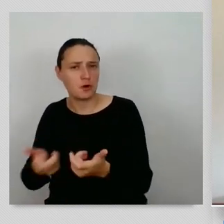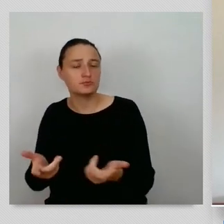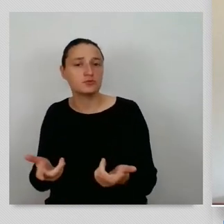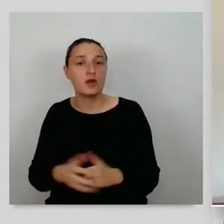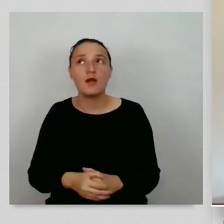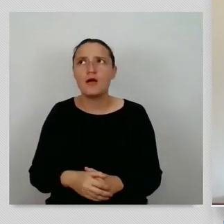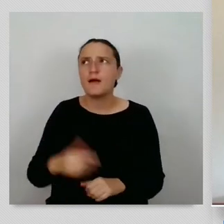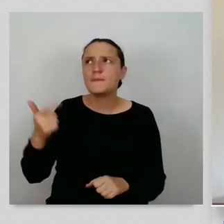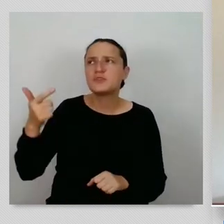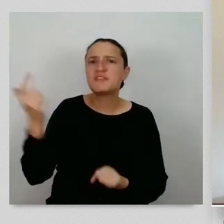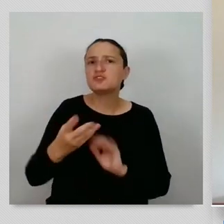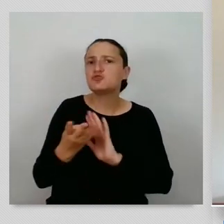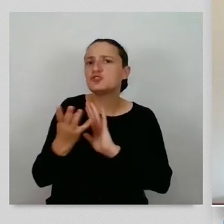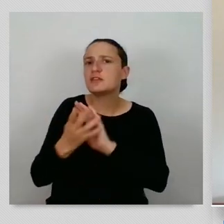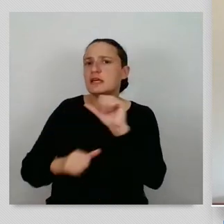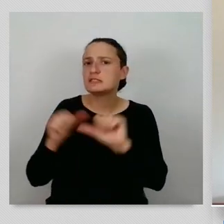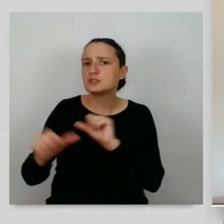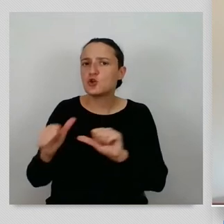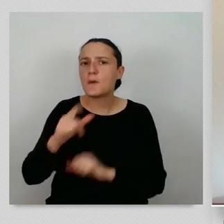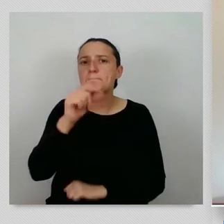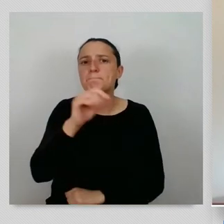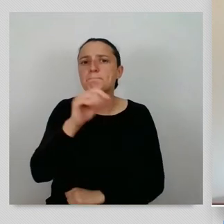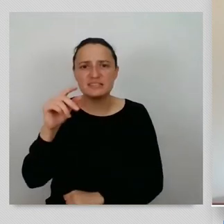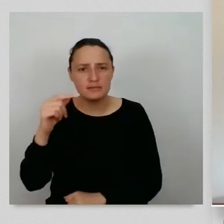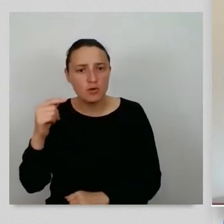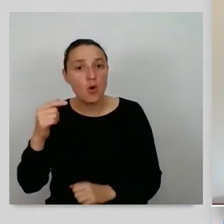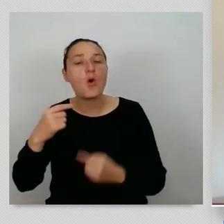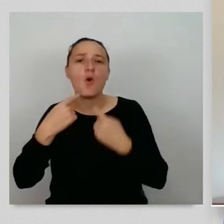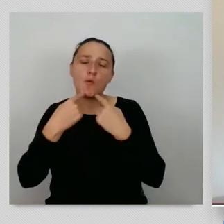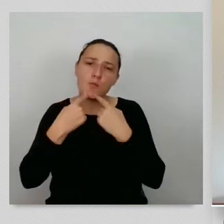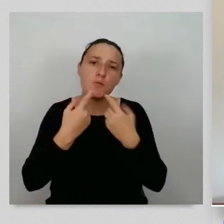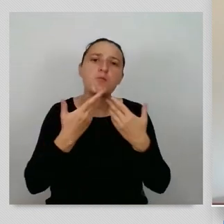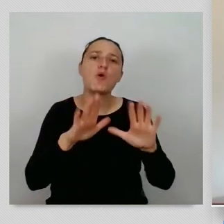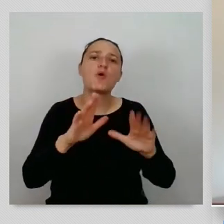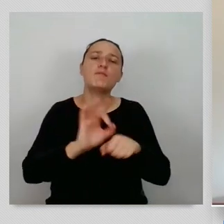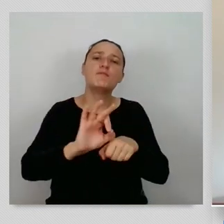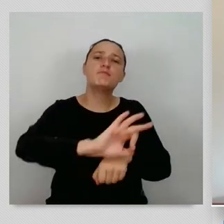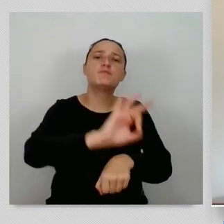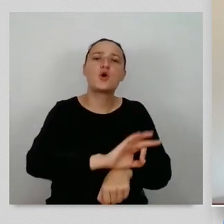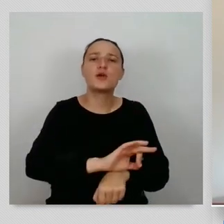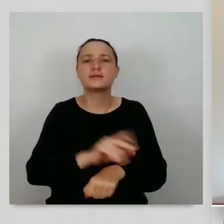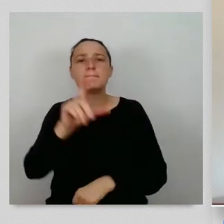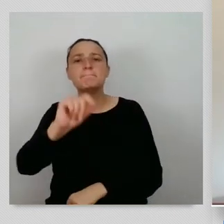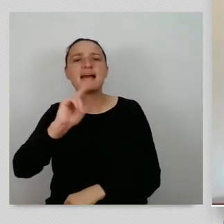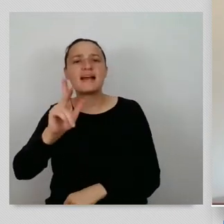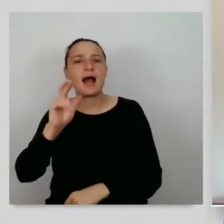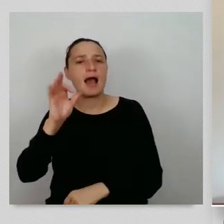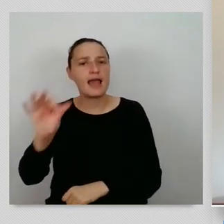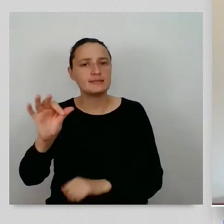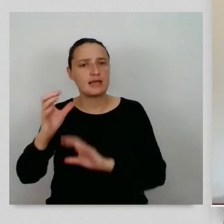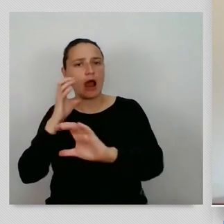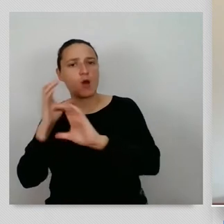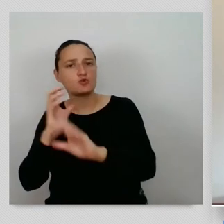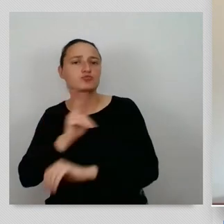W 2019 roku PiS ogłosił bardzo szumnie projekt PKS w każdej gminie. To był tak